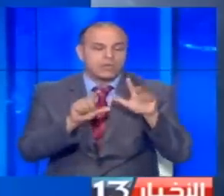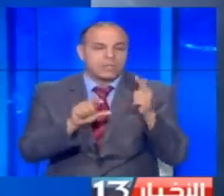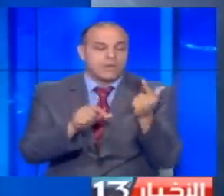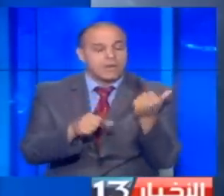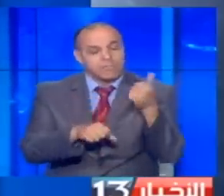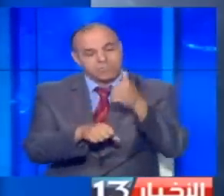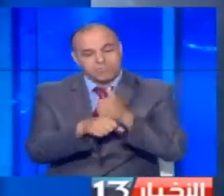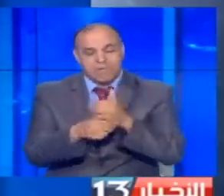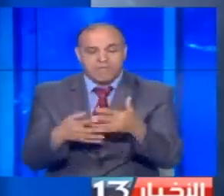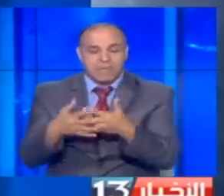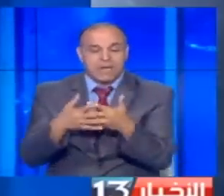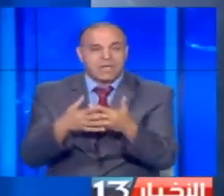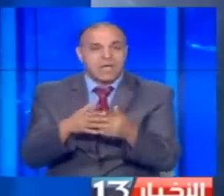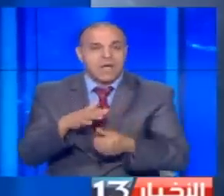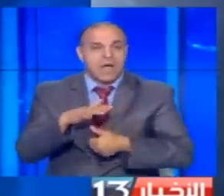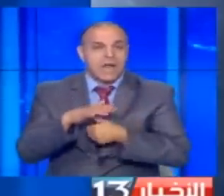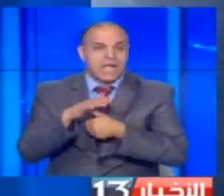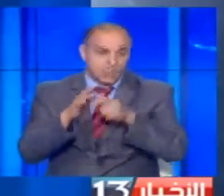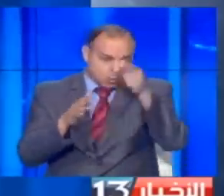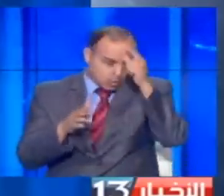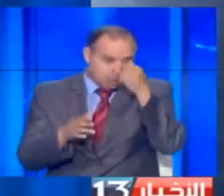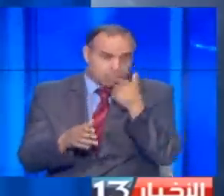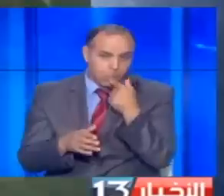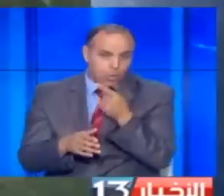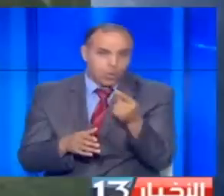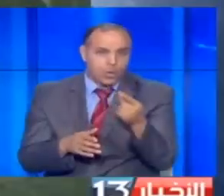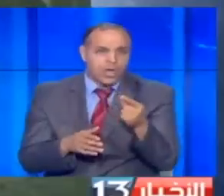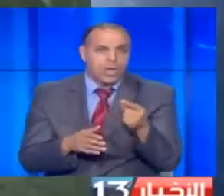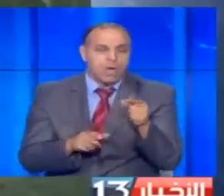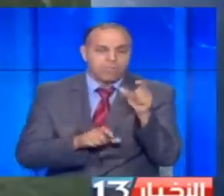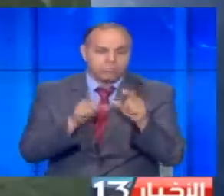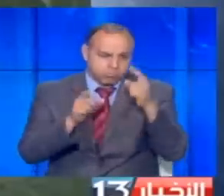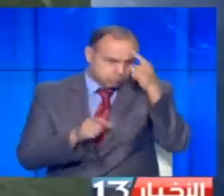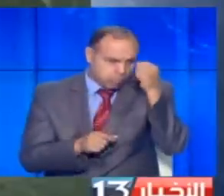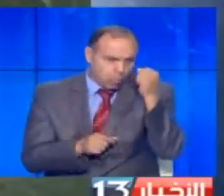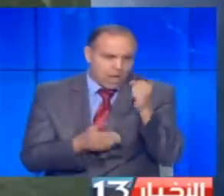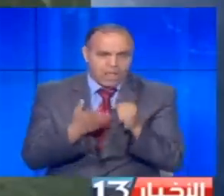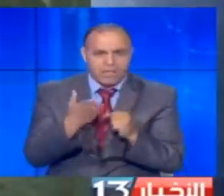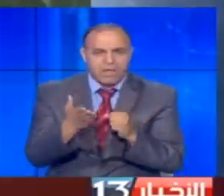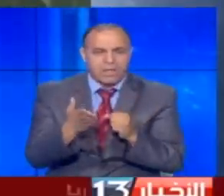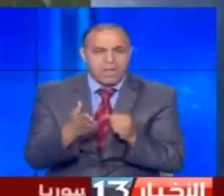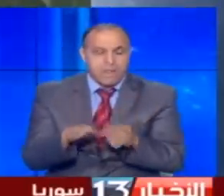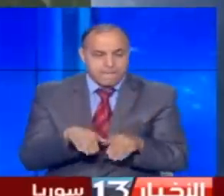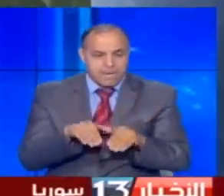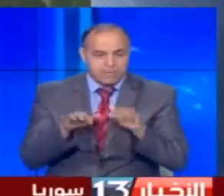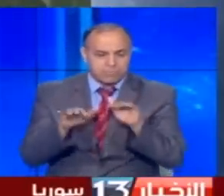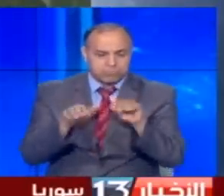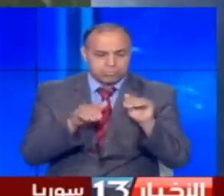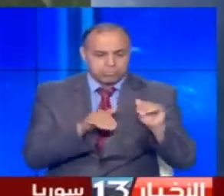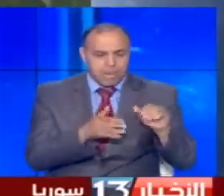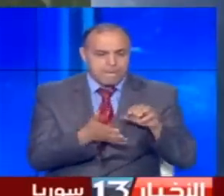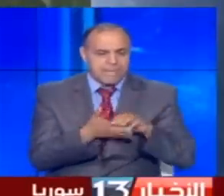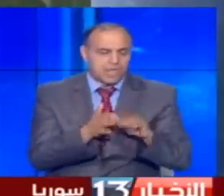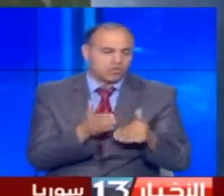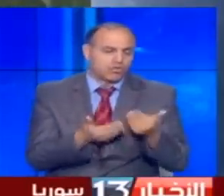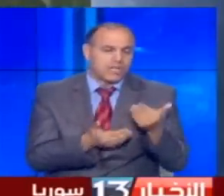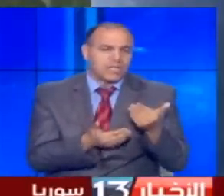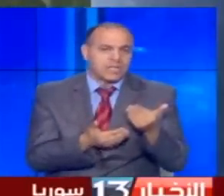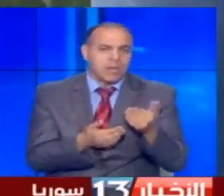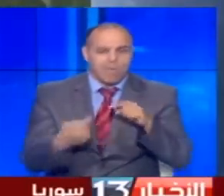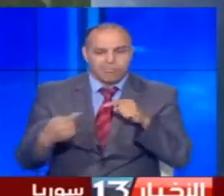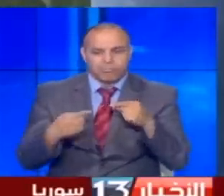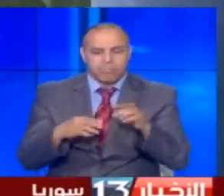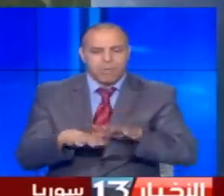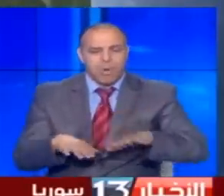اين اعلن رئيس التركي رجب طيب اردوغان ان الجماعات المتطرفه بدات الانسحاب من منطقه جديده منزوعه السلاح